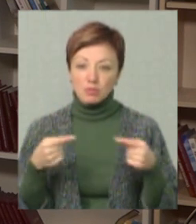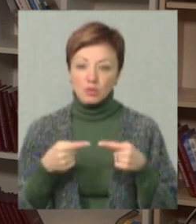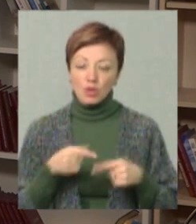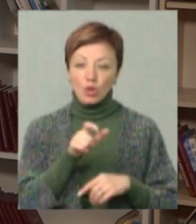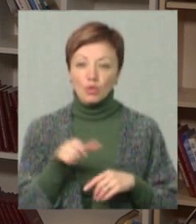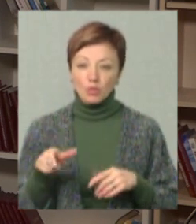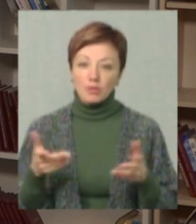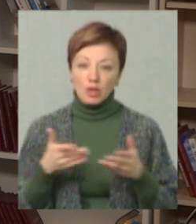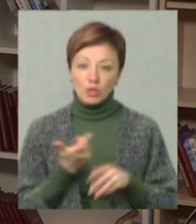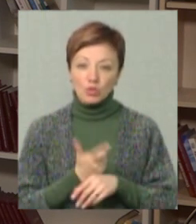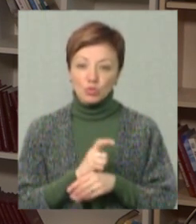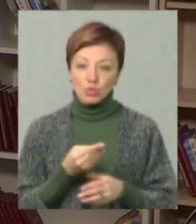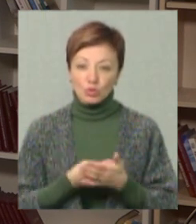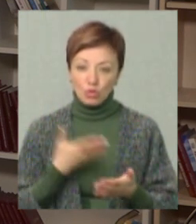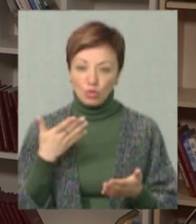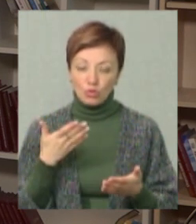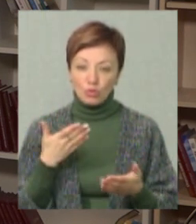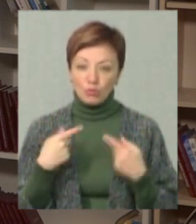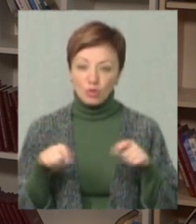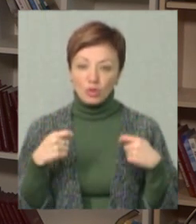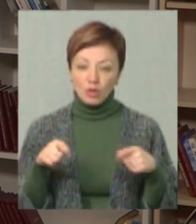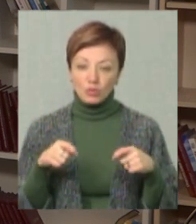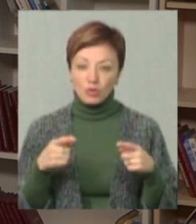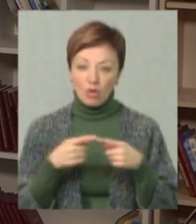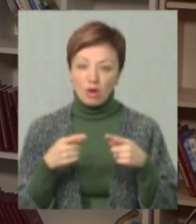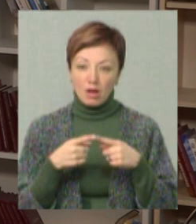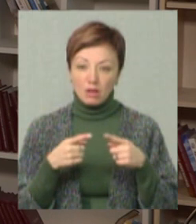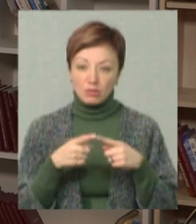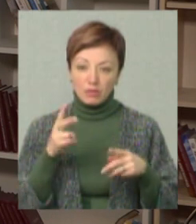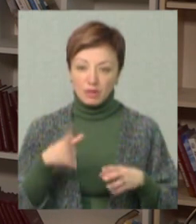власне житло. Але ми розуміємо